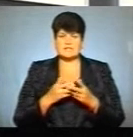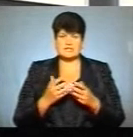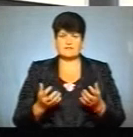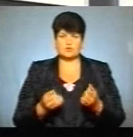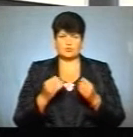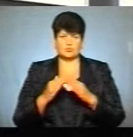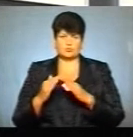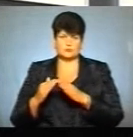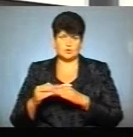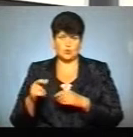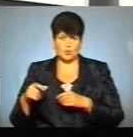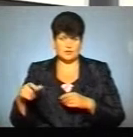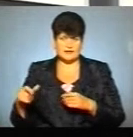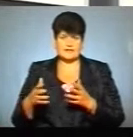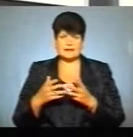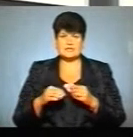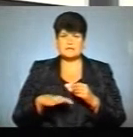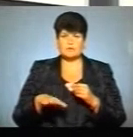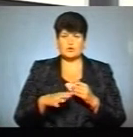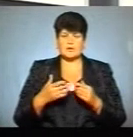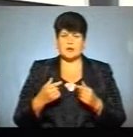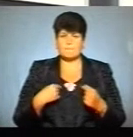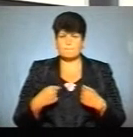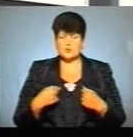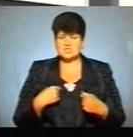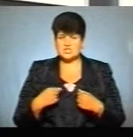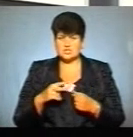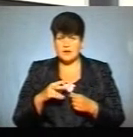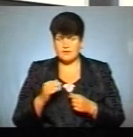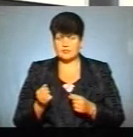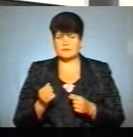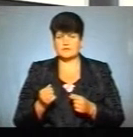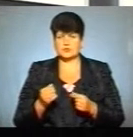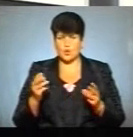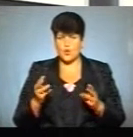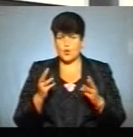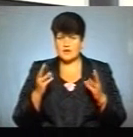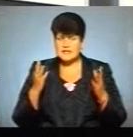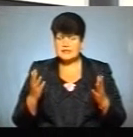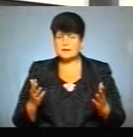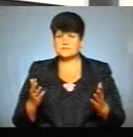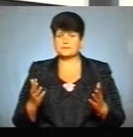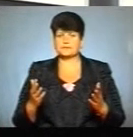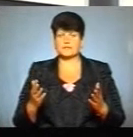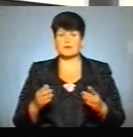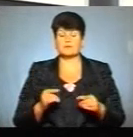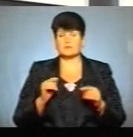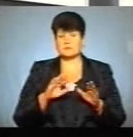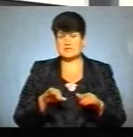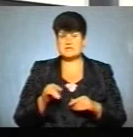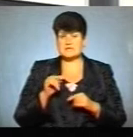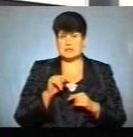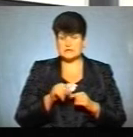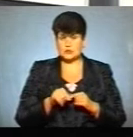людей, кількість площі, яка постраждала від горіння, адже після того, як